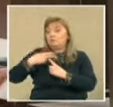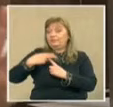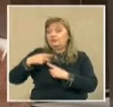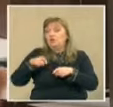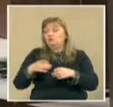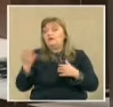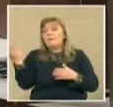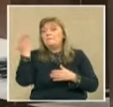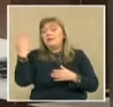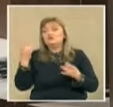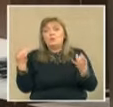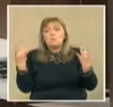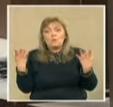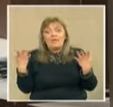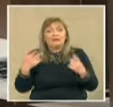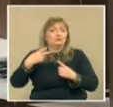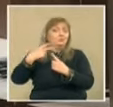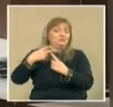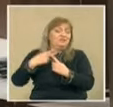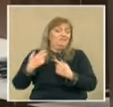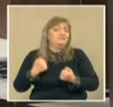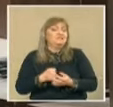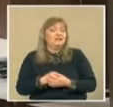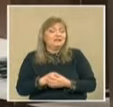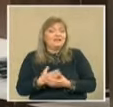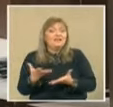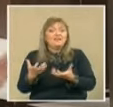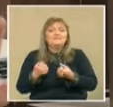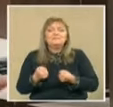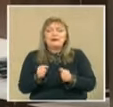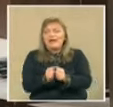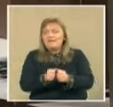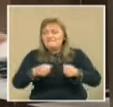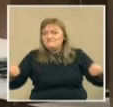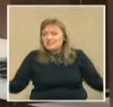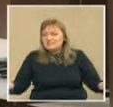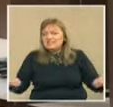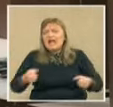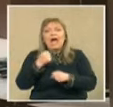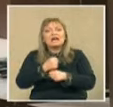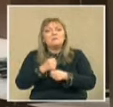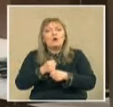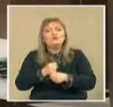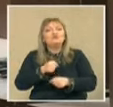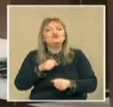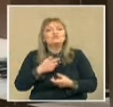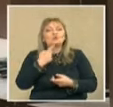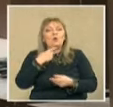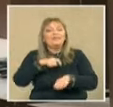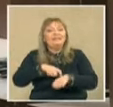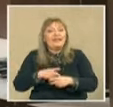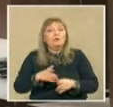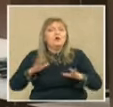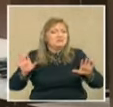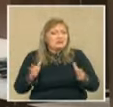Там по телевизията те бяха едни такива. И взимах някакви вестници, работническо дело, не шлаха на възглавници и започвах да